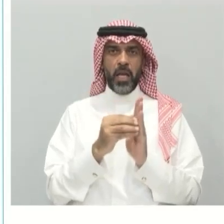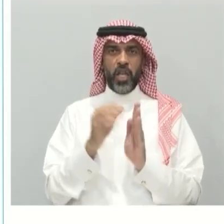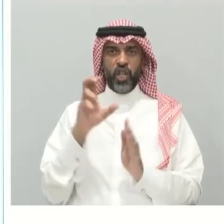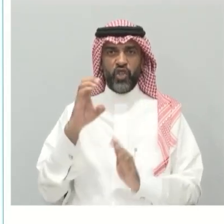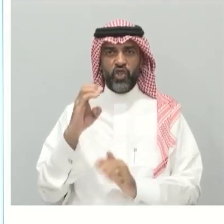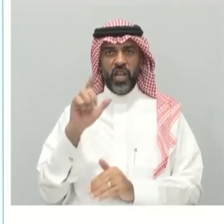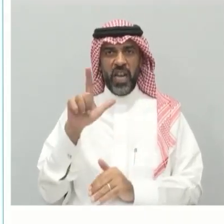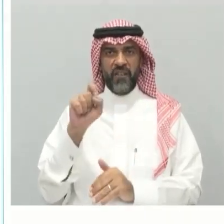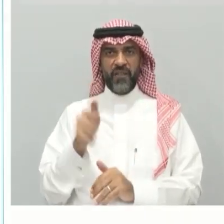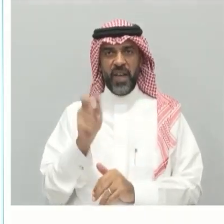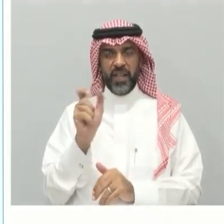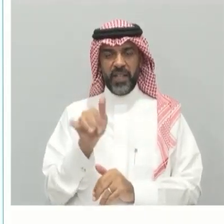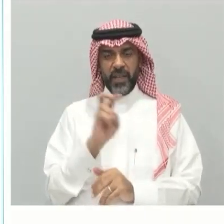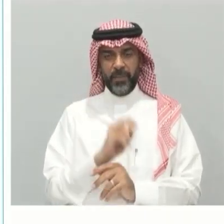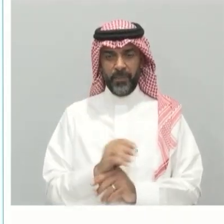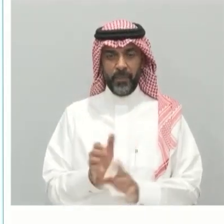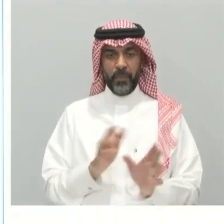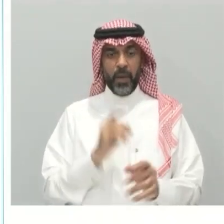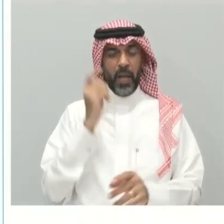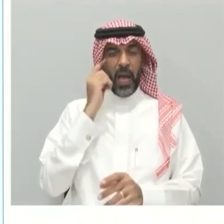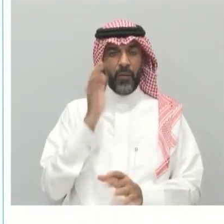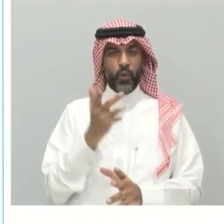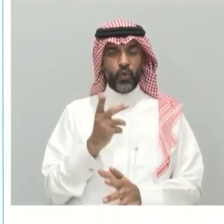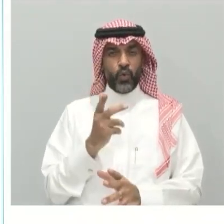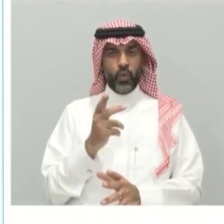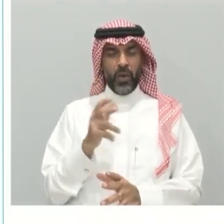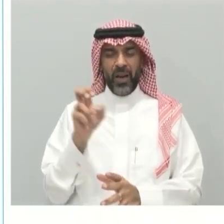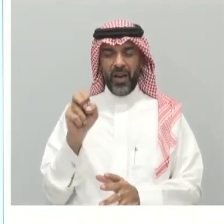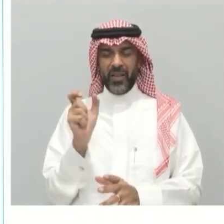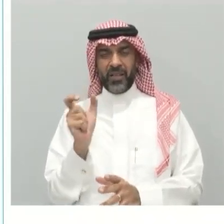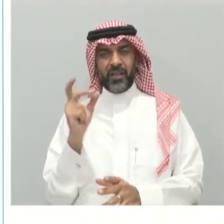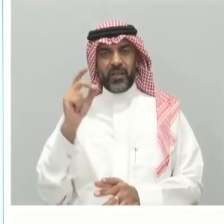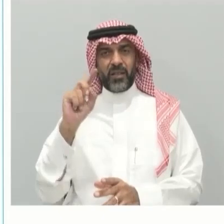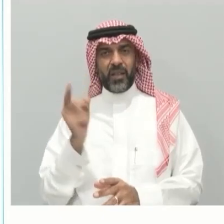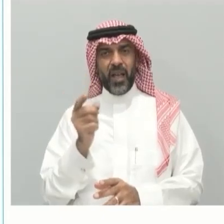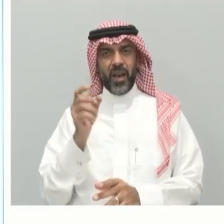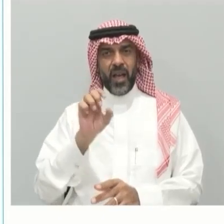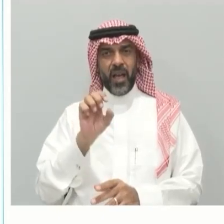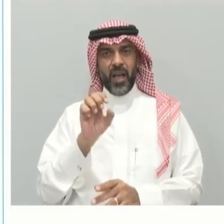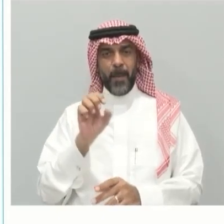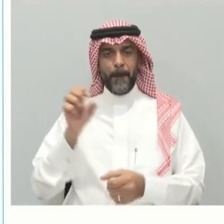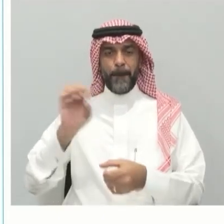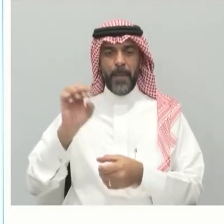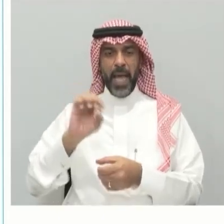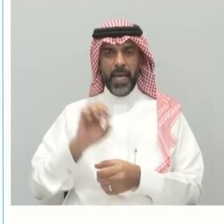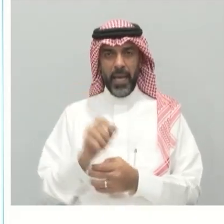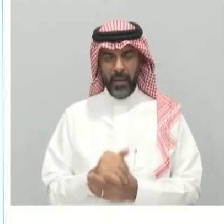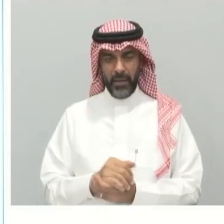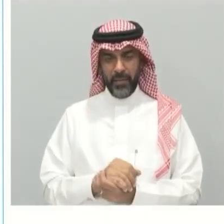بعد ذلك تعرفنا على القنطره الملحيه القنطره الملحيه هذا شكل القنطره